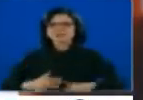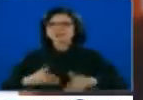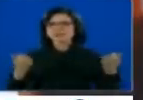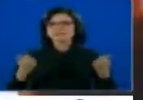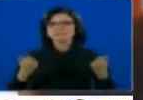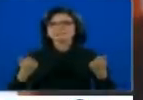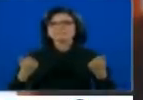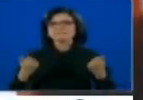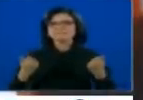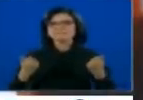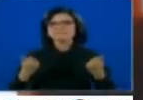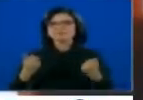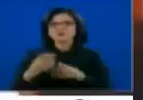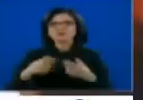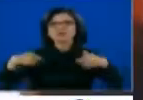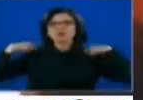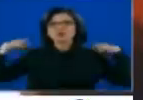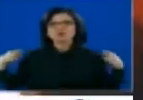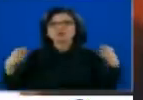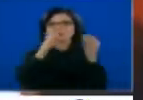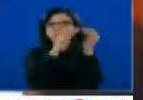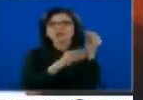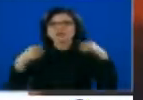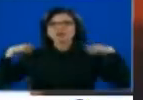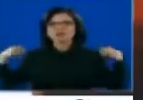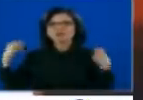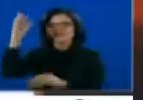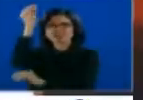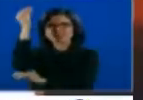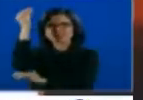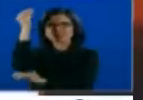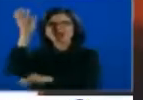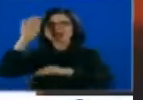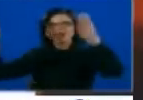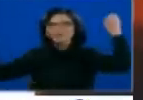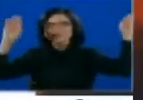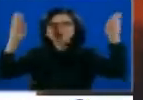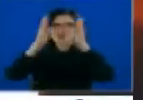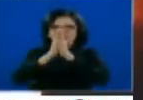menjalani sebagai gubernur dan wakil gubernur Jakarta asalamualaikum warahmatullahi